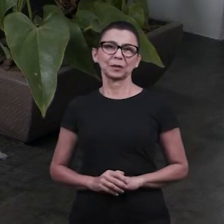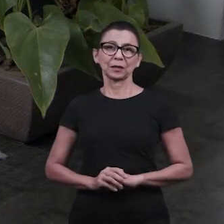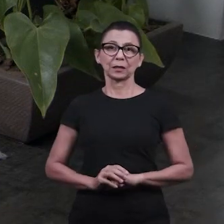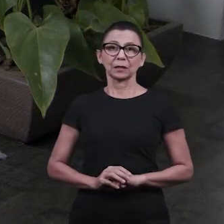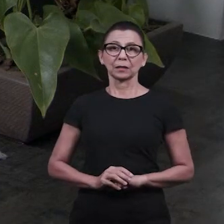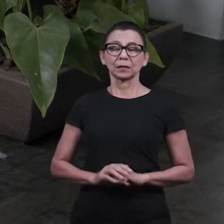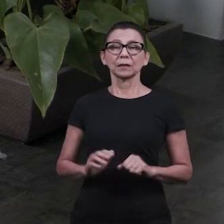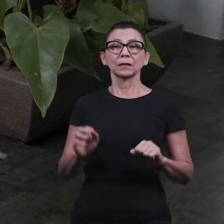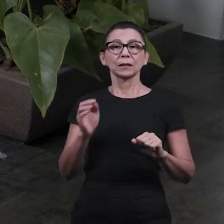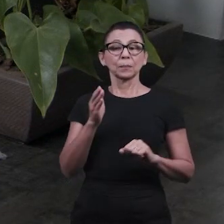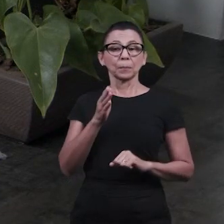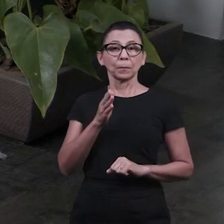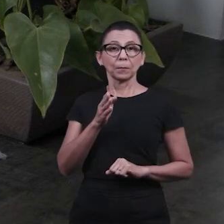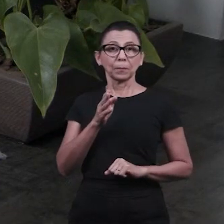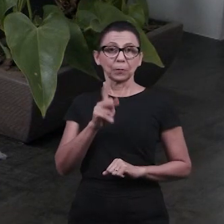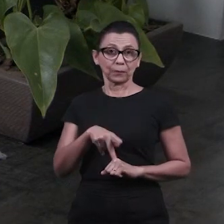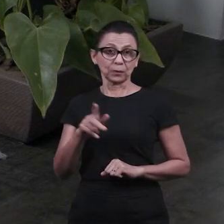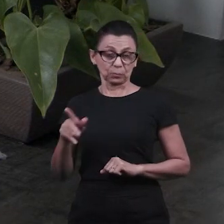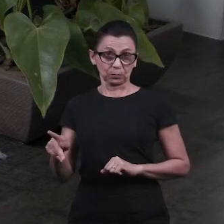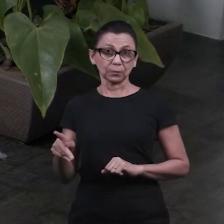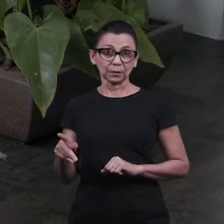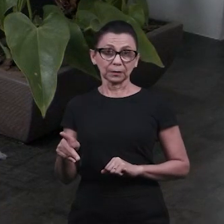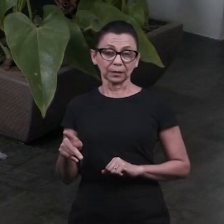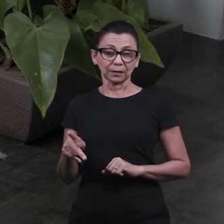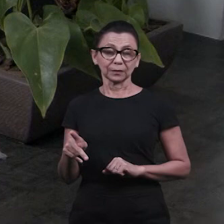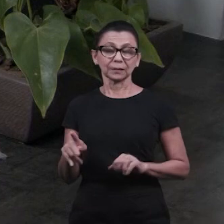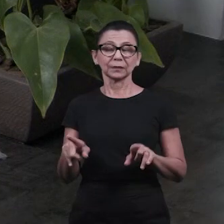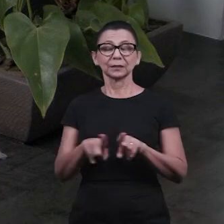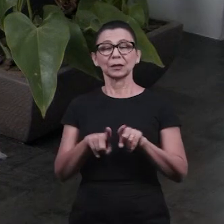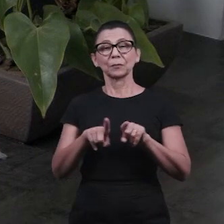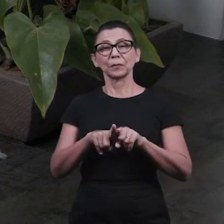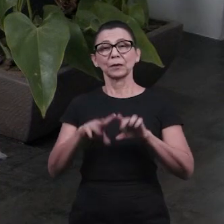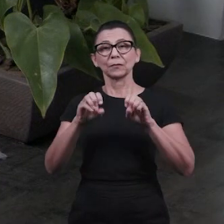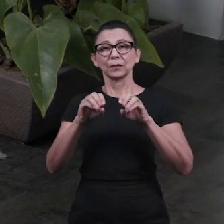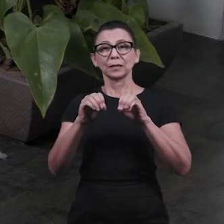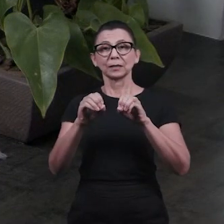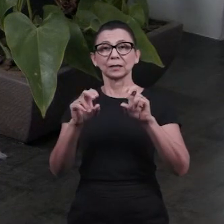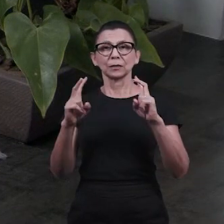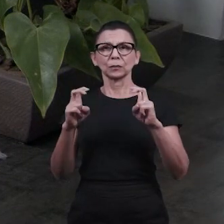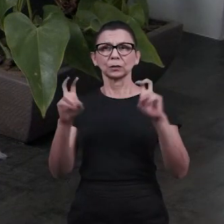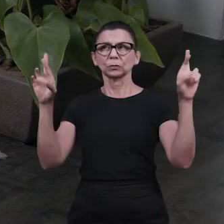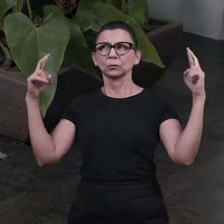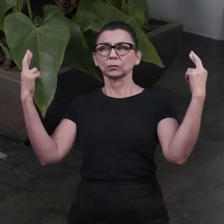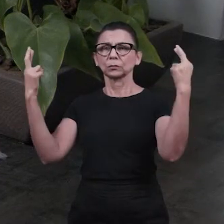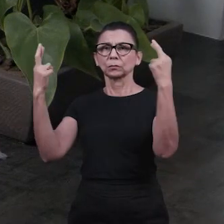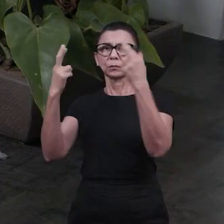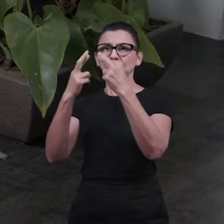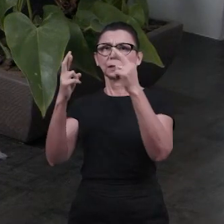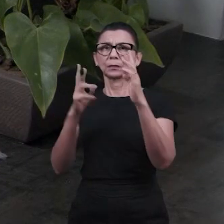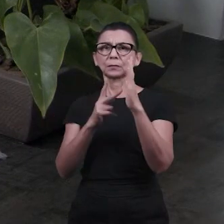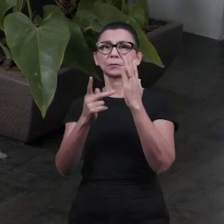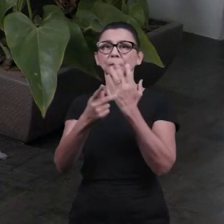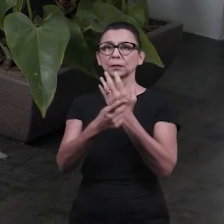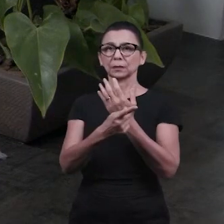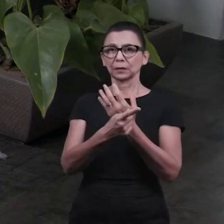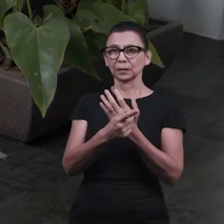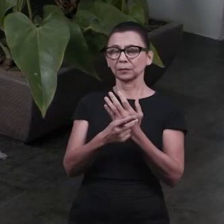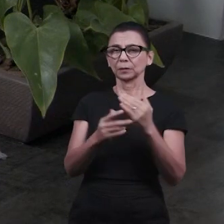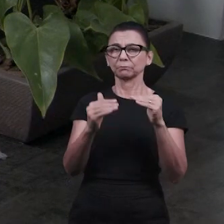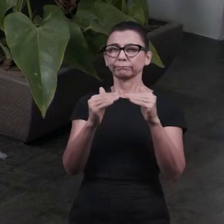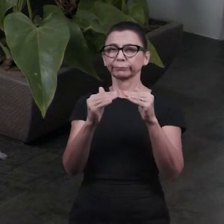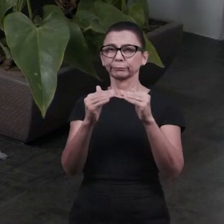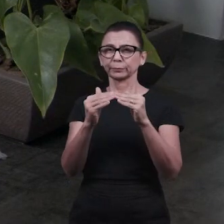le professeur Andrea Tauma, dans la thématique les paraboles du royaume et alignée avec le code biblique dominical de l'Église